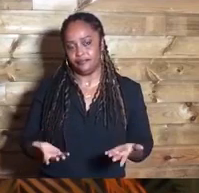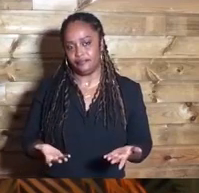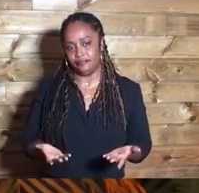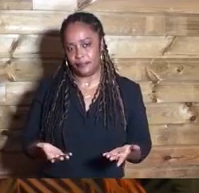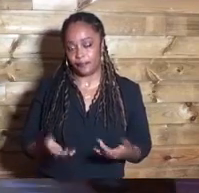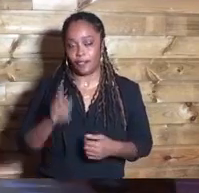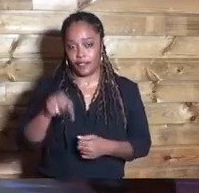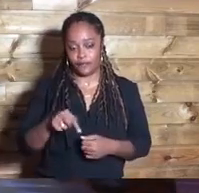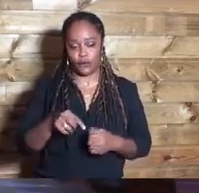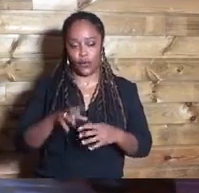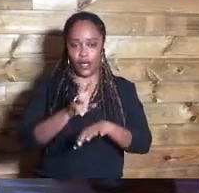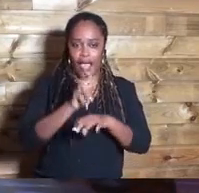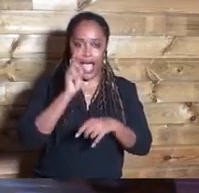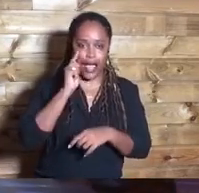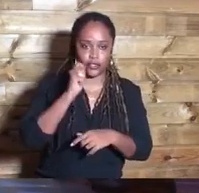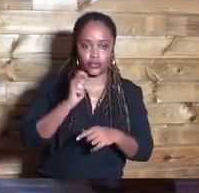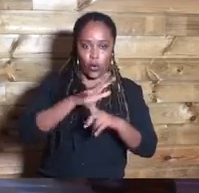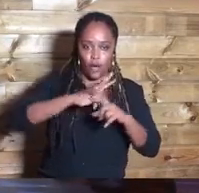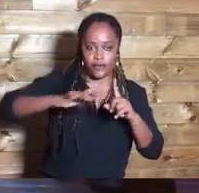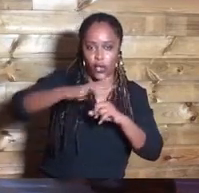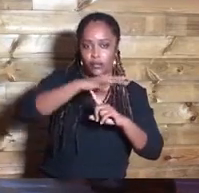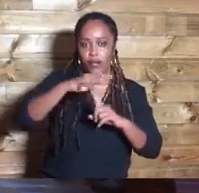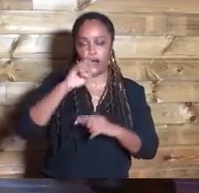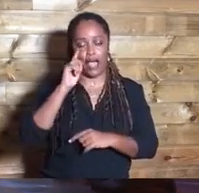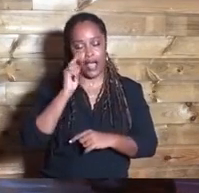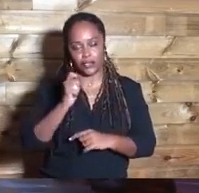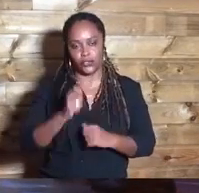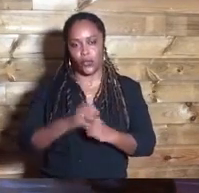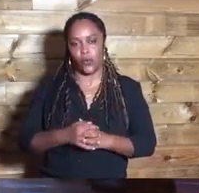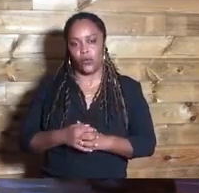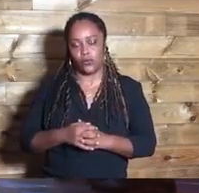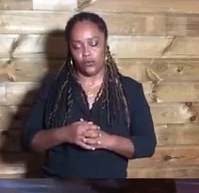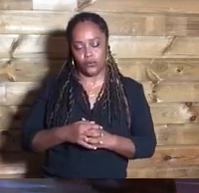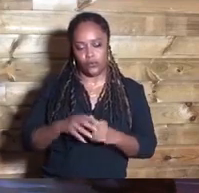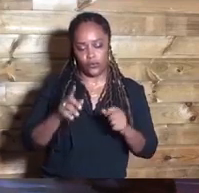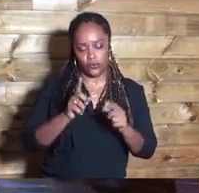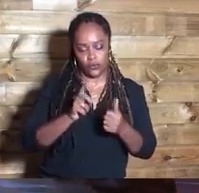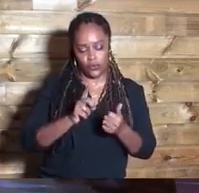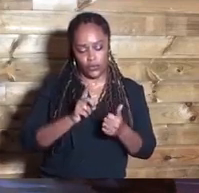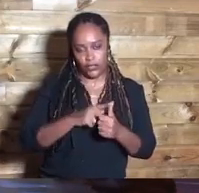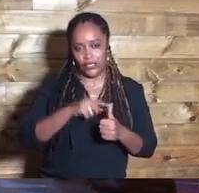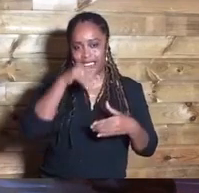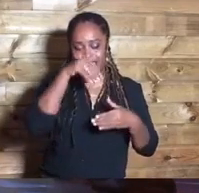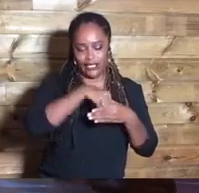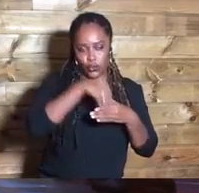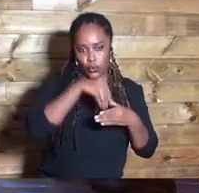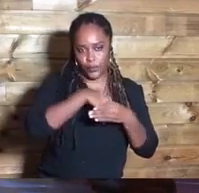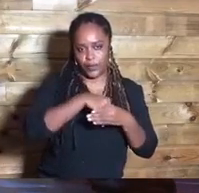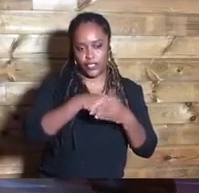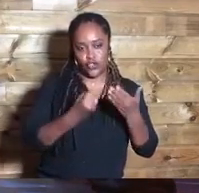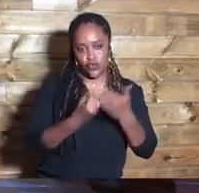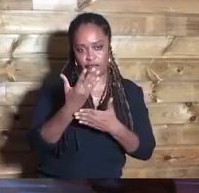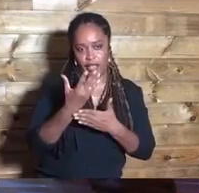préservant donc l'environnement pour les générations futures. Nous développerons donc une économie inclusive,